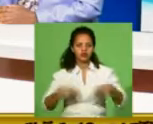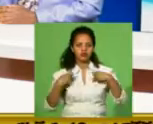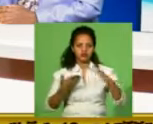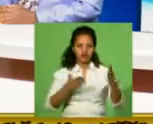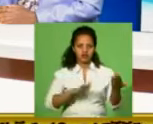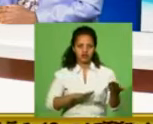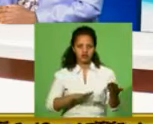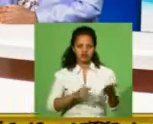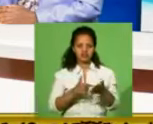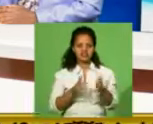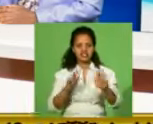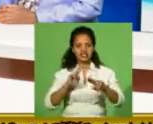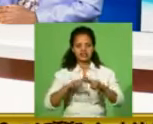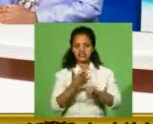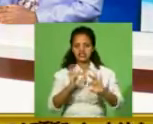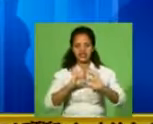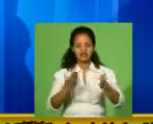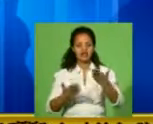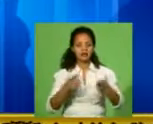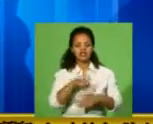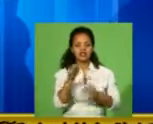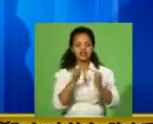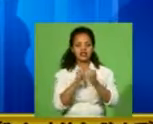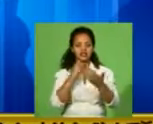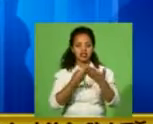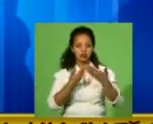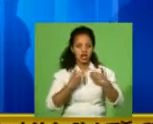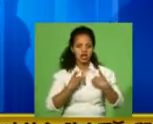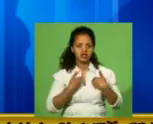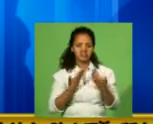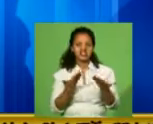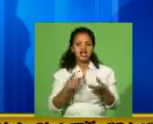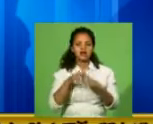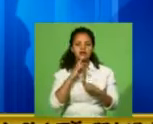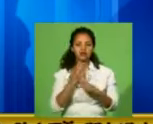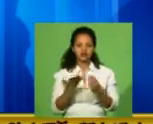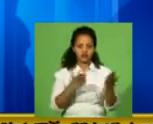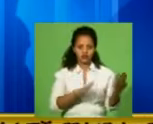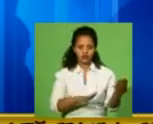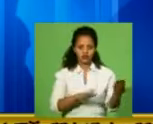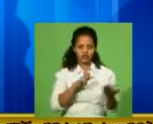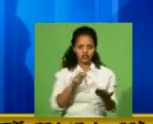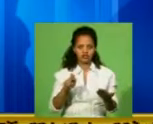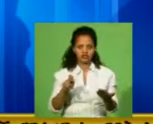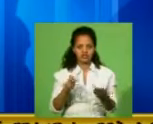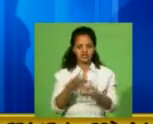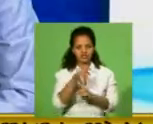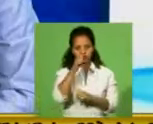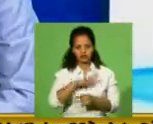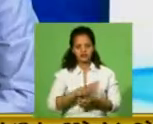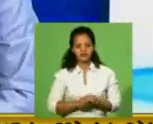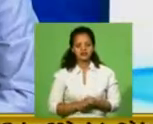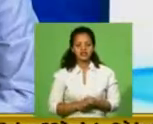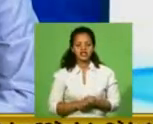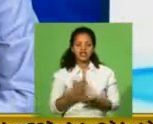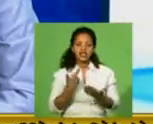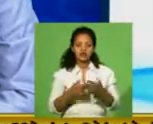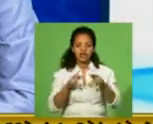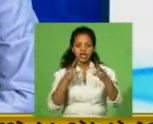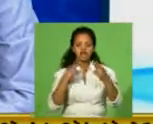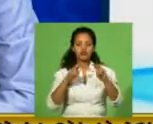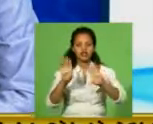ነገር በግልጽ የተቀመጠ ነገር የለም። ምናልባት እናንተ ጋር መረጃው ካለ ከየትኛው አካባቢ የተያዘ ሰው ነው? ይሄኛው ዛሬ